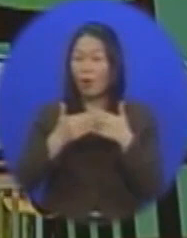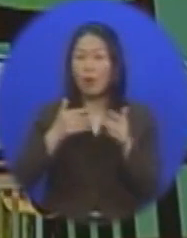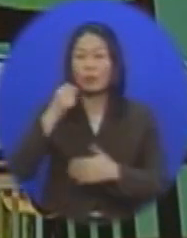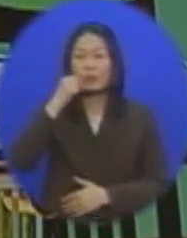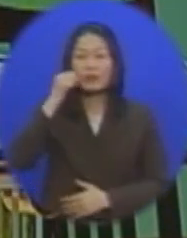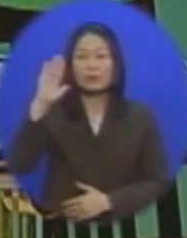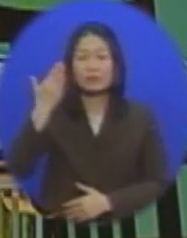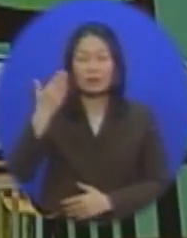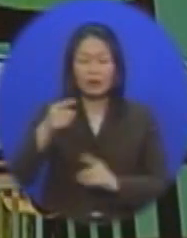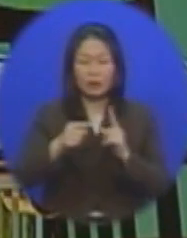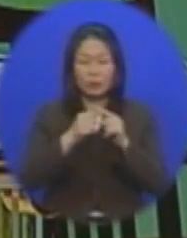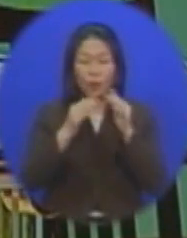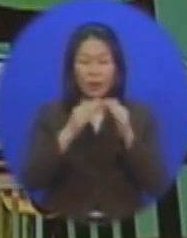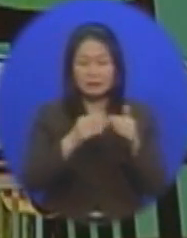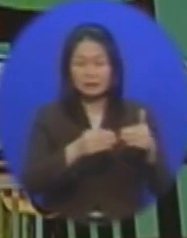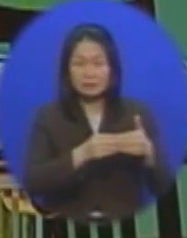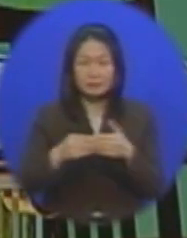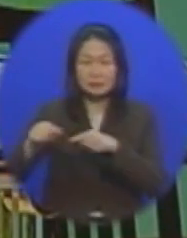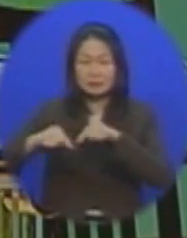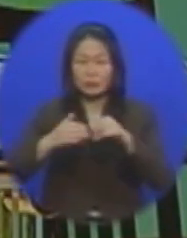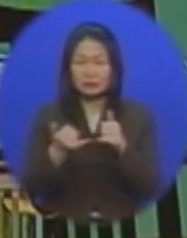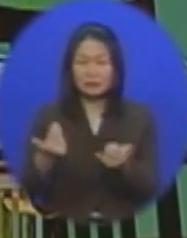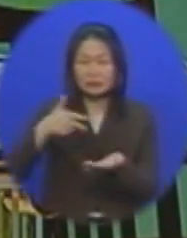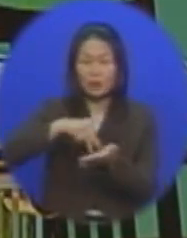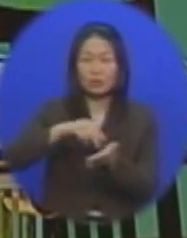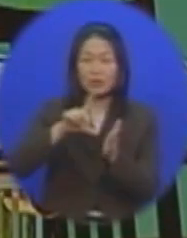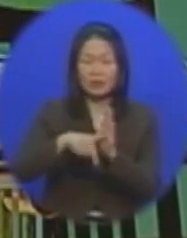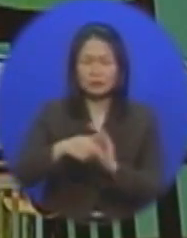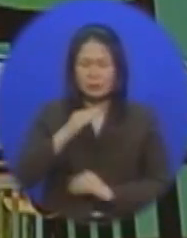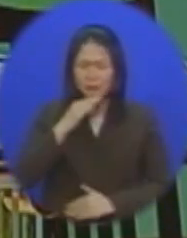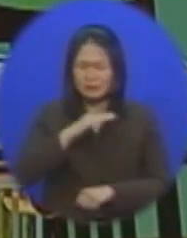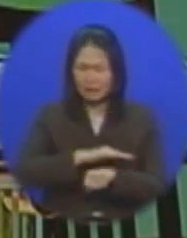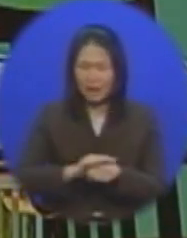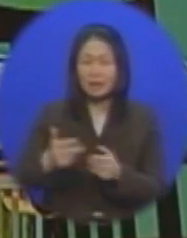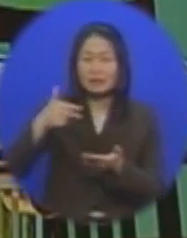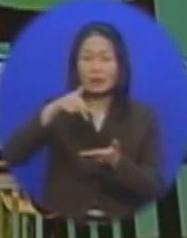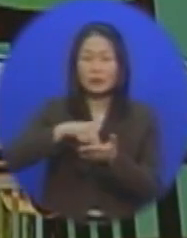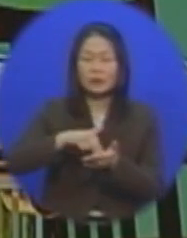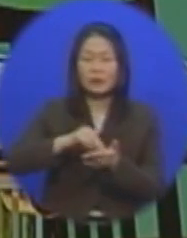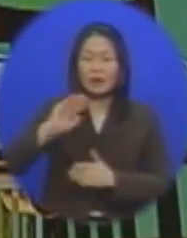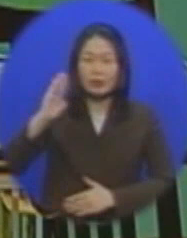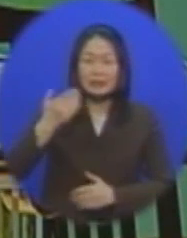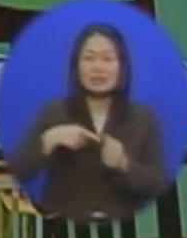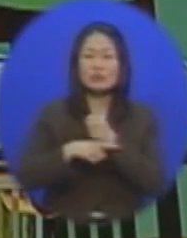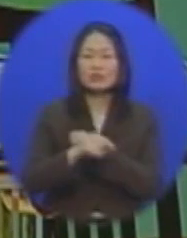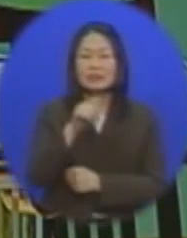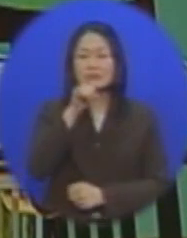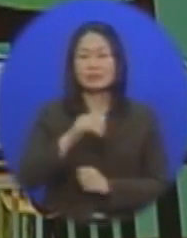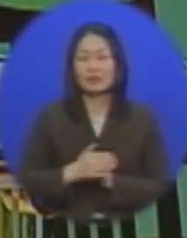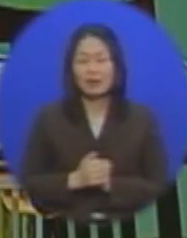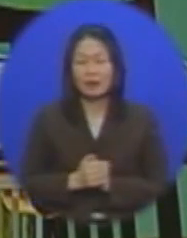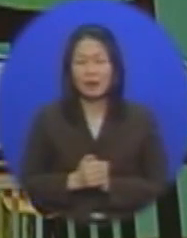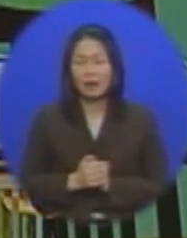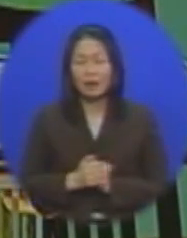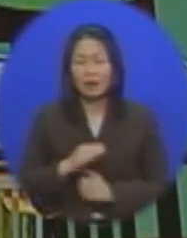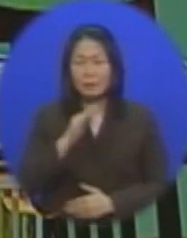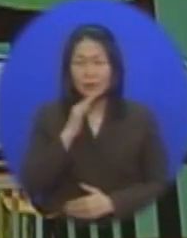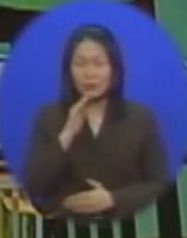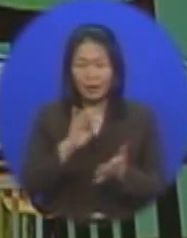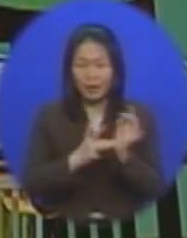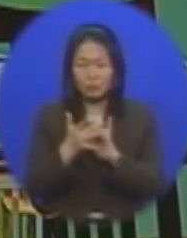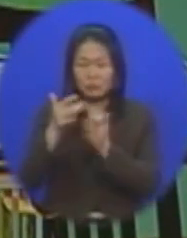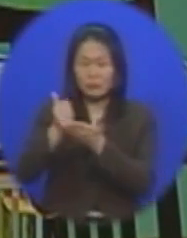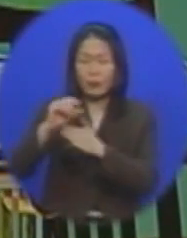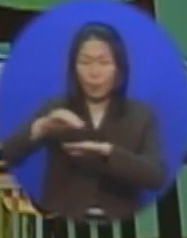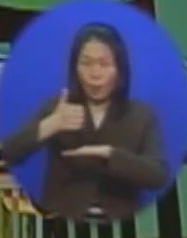교회에서 지도자 를 세울 때 우리가 정말 잘 세워야 하는 이유가 여기에 있어요 예수님이 진짜